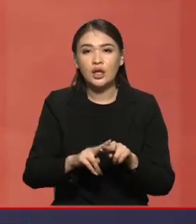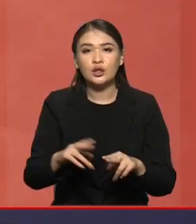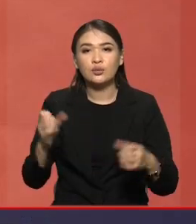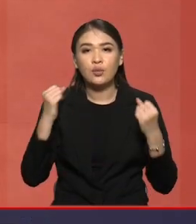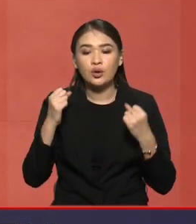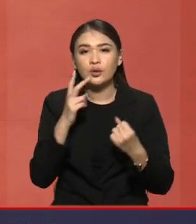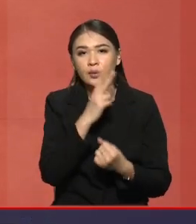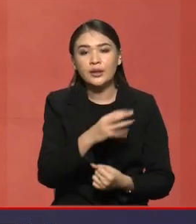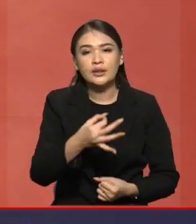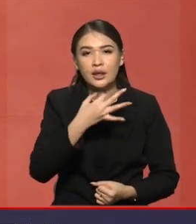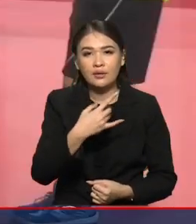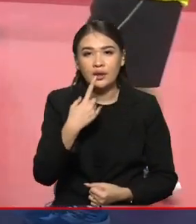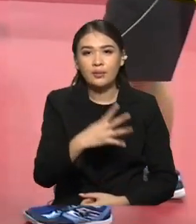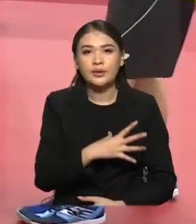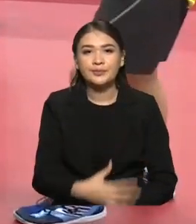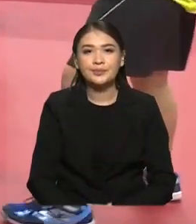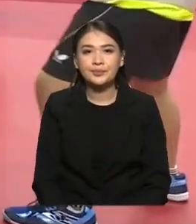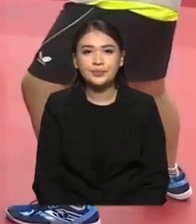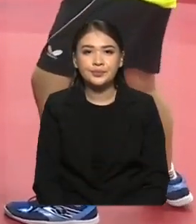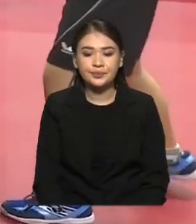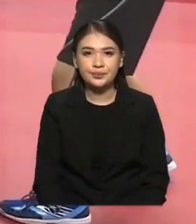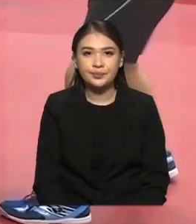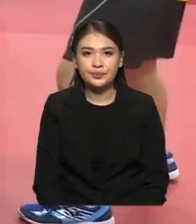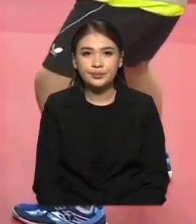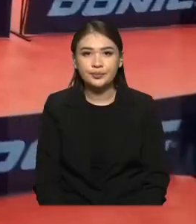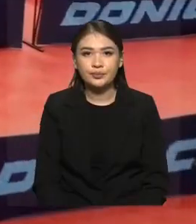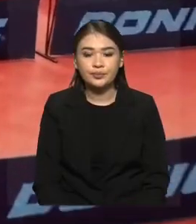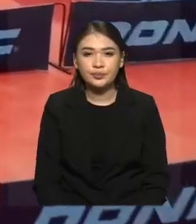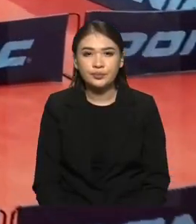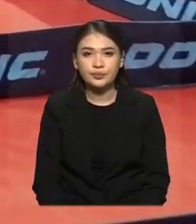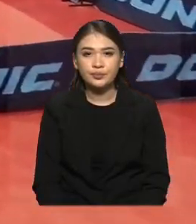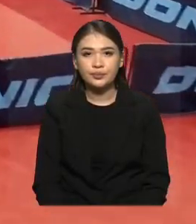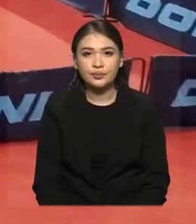жағдайға тәнті болды. Асылбек Тойбек, Төлеген Бейсенбаев, Асхат Омаров, Жібек жолы, Ақтөбе.